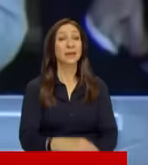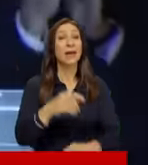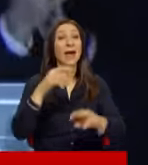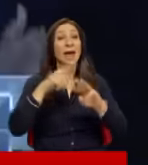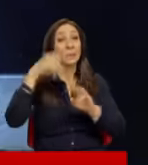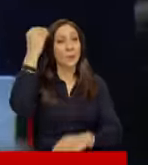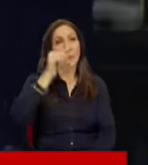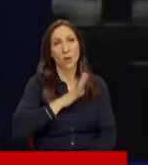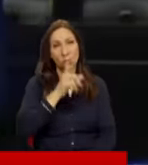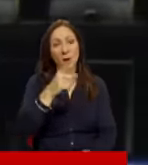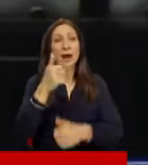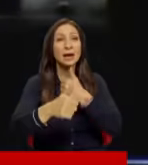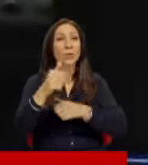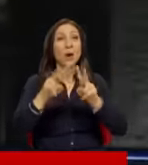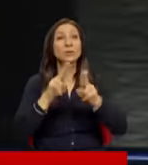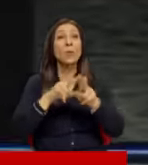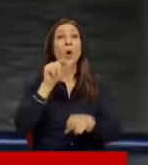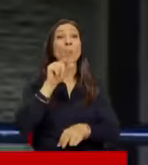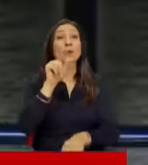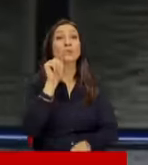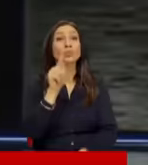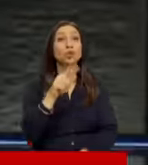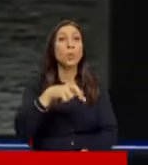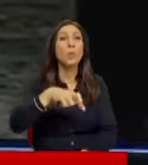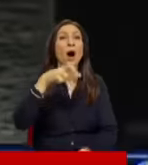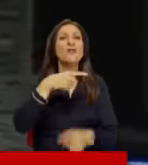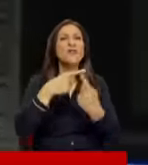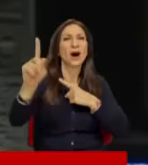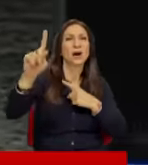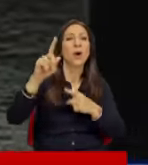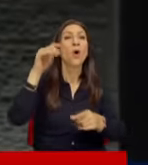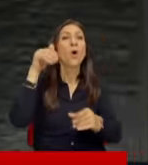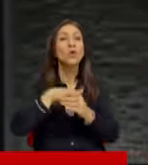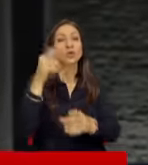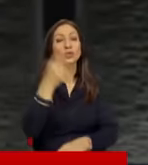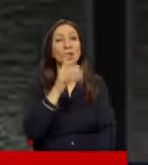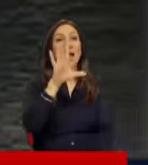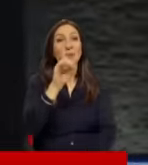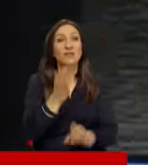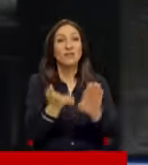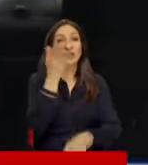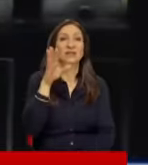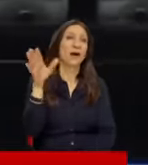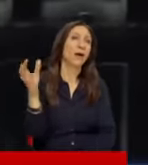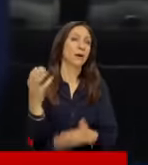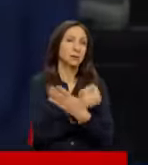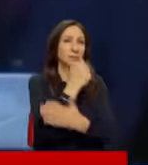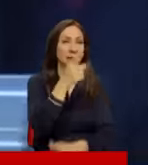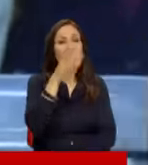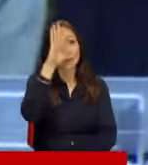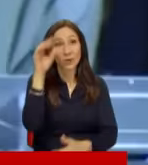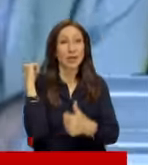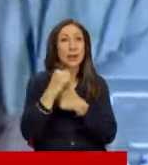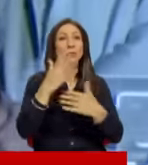Ekrem İmamoğlu, rakibi Murat Kurum'a 11,5 puan fark attı. Oyların %51'den fazlasını aldı. İstanbul'un